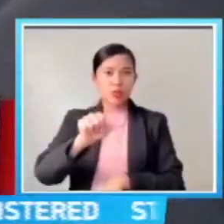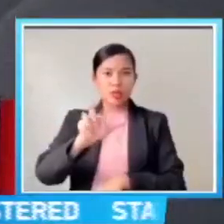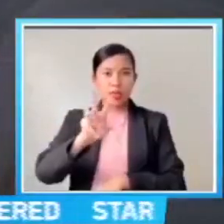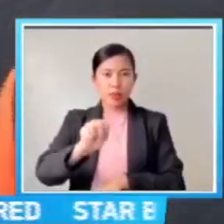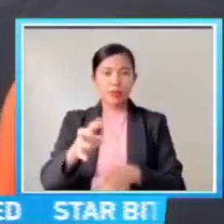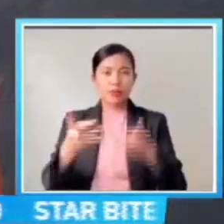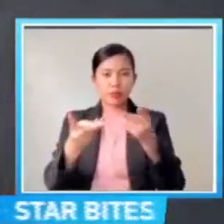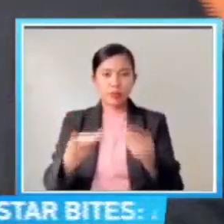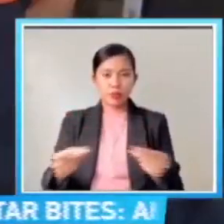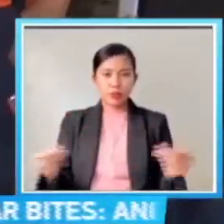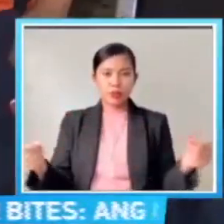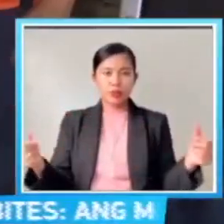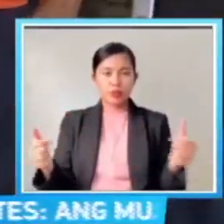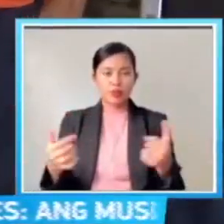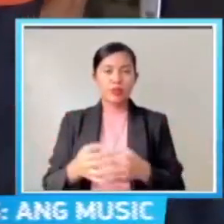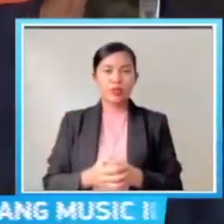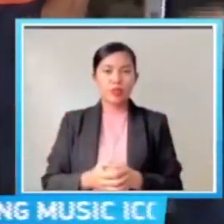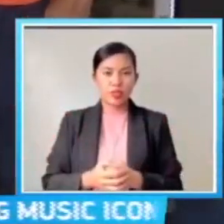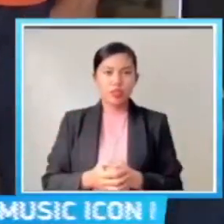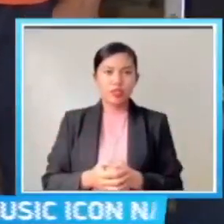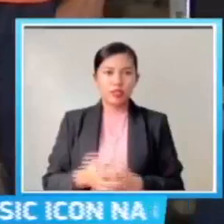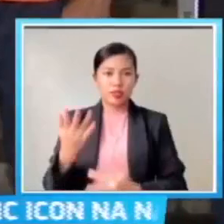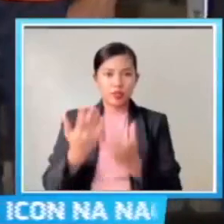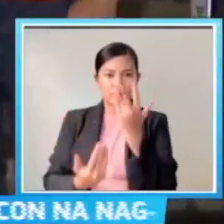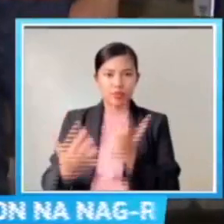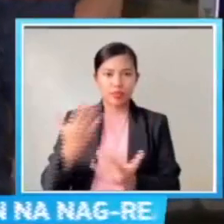Agustin, GMA News.